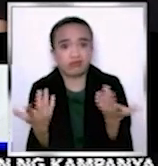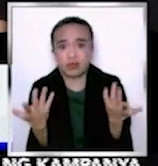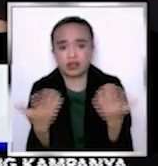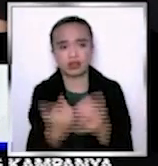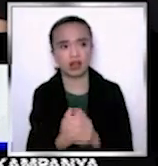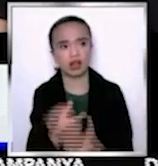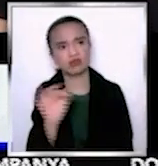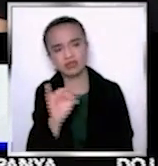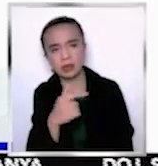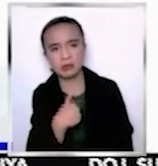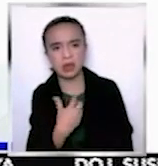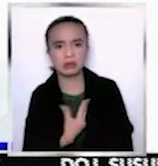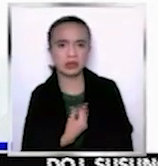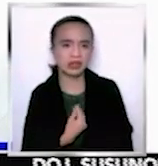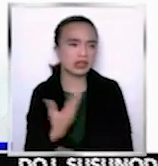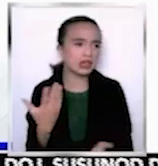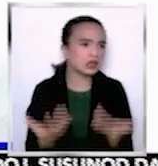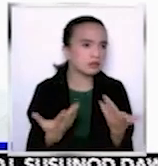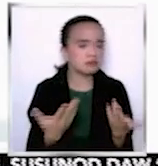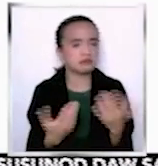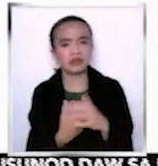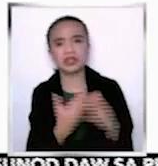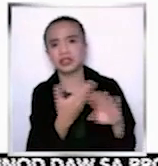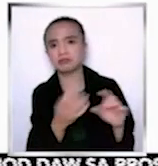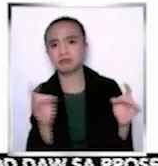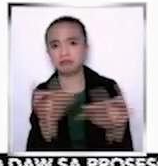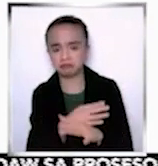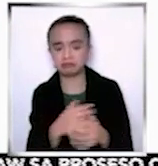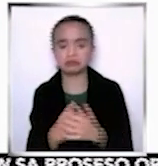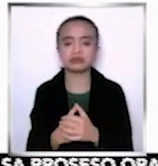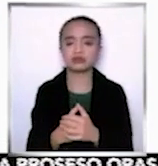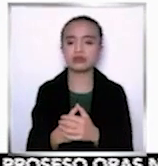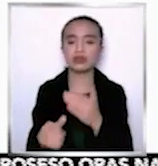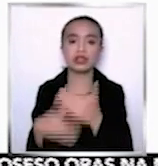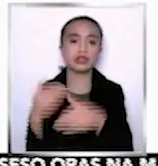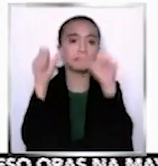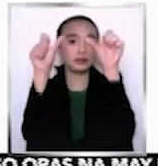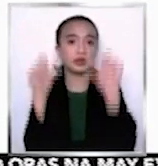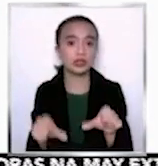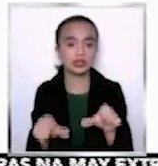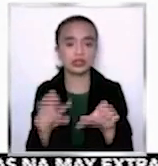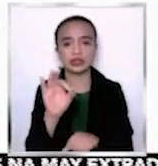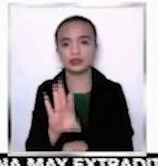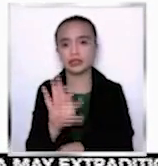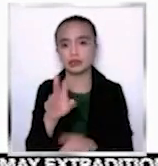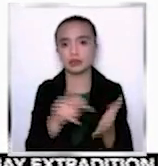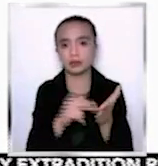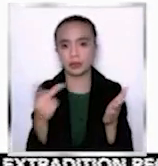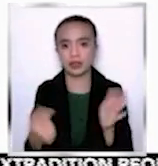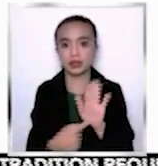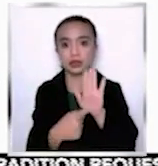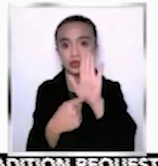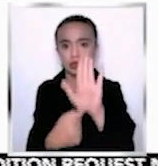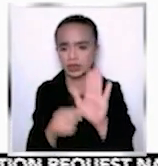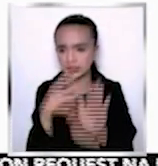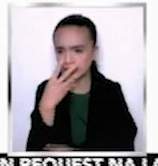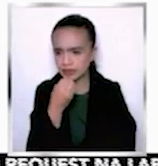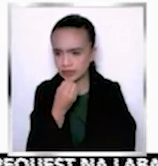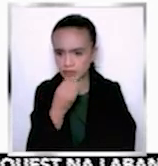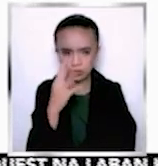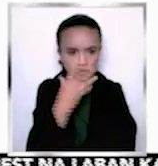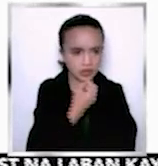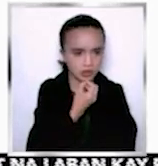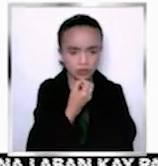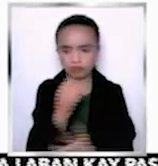na mabueltahan ako. Sa post na mga ito ng Visor sa kanilang Facebook page, inilantad na nagtatanong kung sino magpapagawa ng Certificate